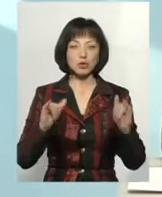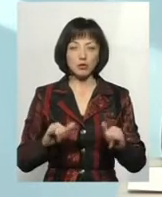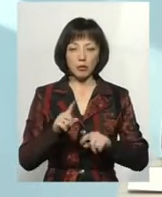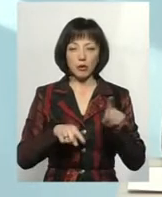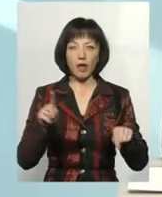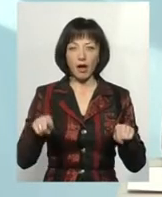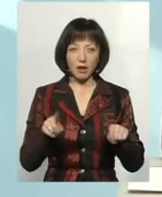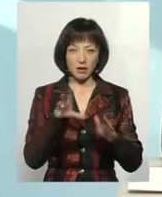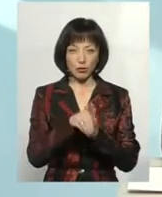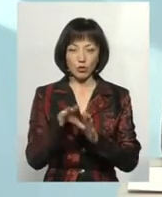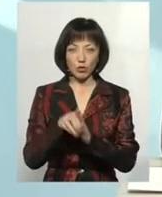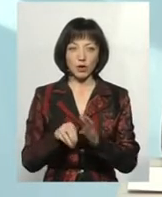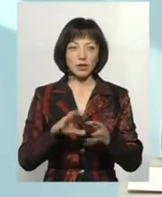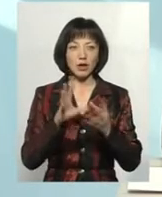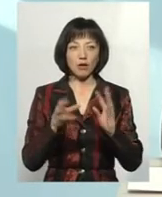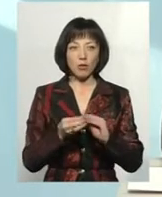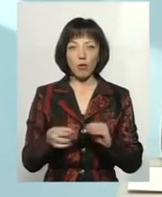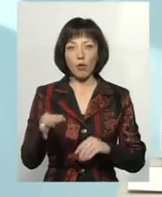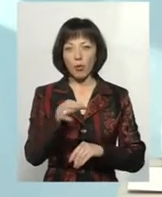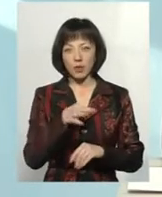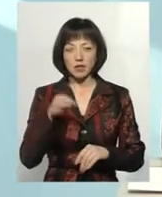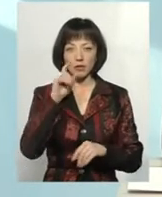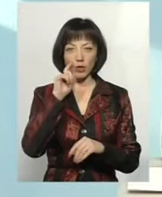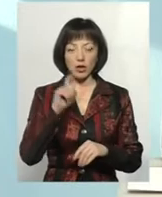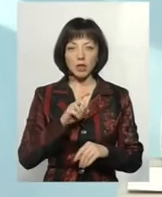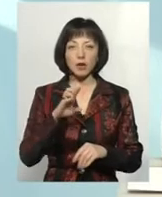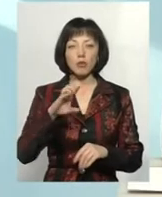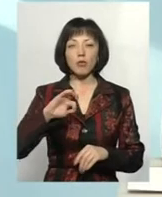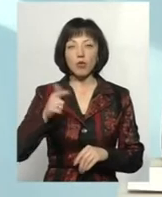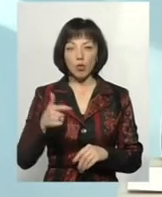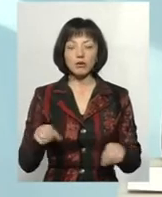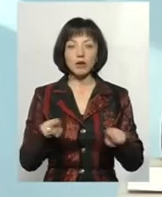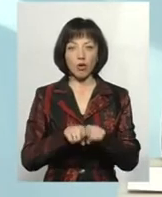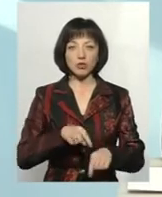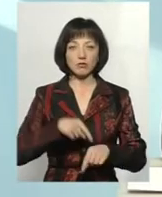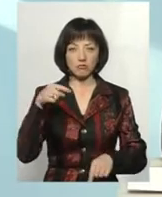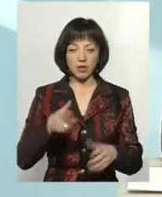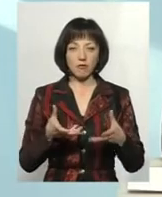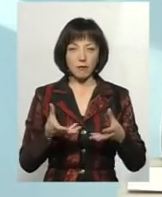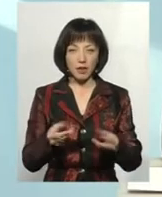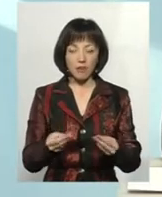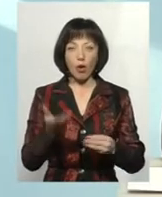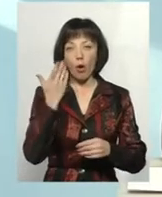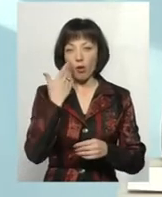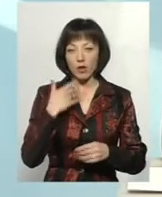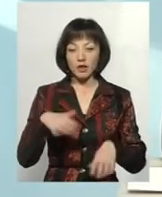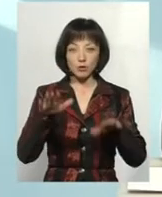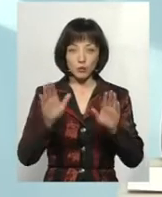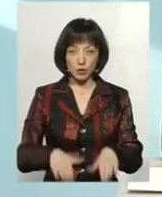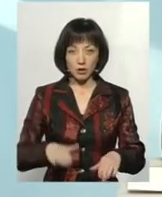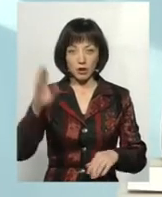деяких інгредієнтах загалом і по області, і по Україні. Південний Буг також зазнав такого впливу. Коли спустили воду,